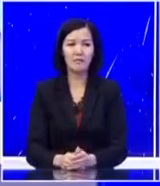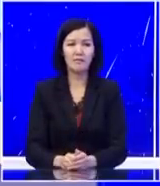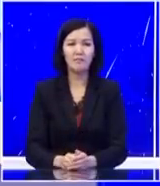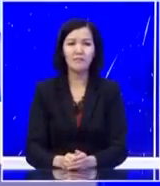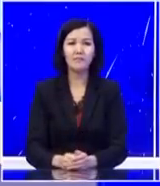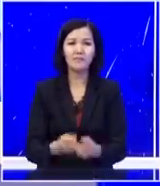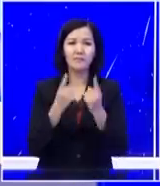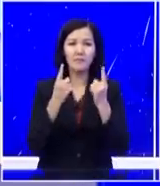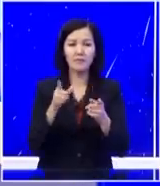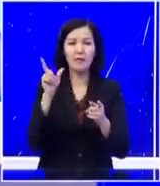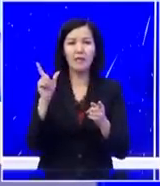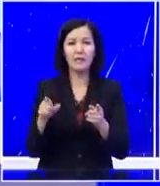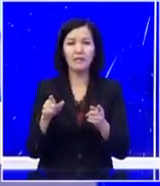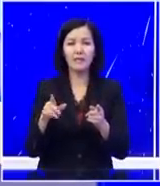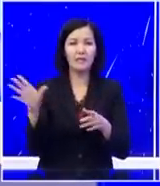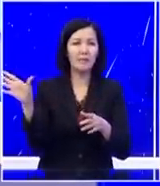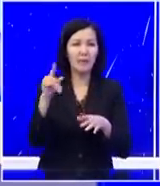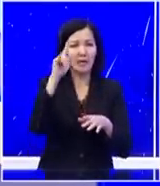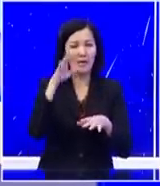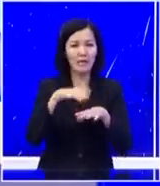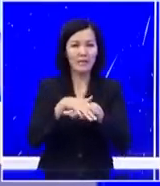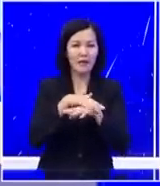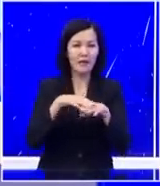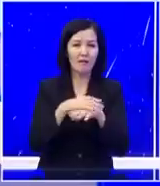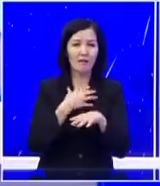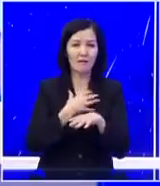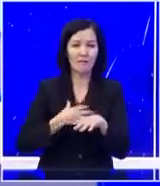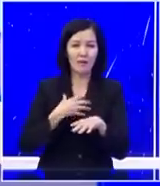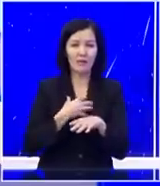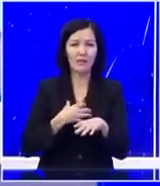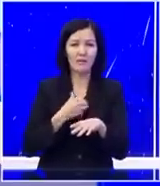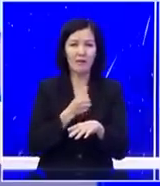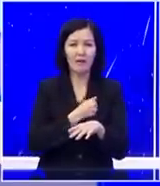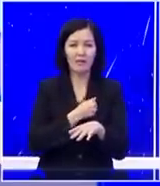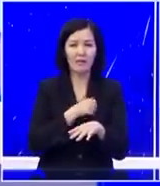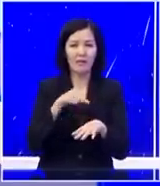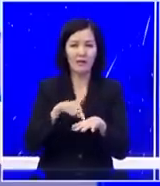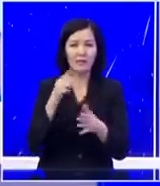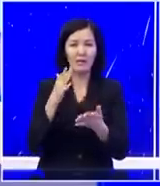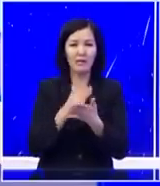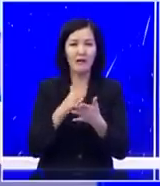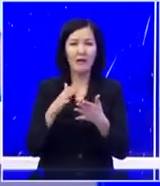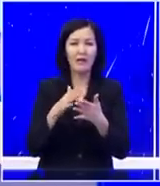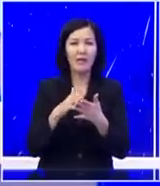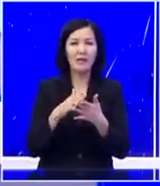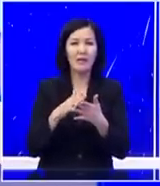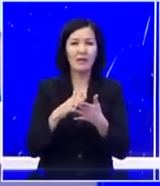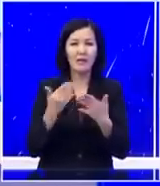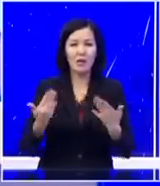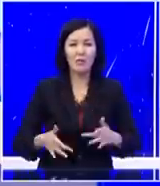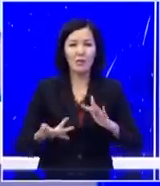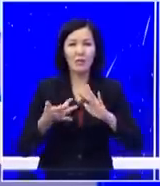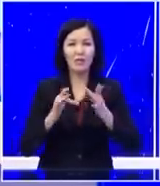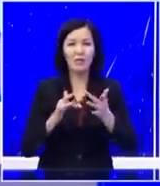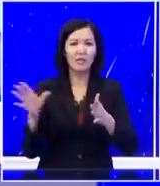Атпал азаматтың қазасы күллі қазақты көмірентіп кетті. Қаралы хабар естіген сәттен халыққа бей жай қалмай